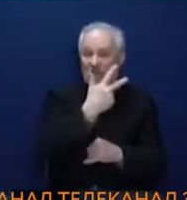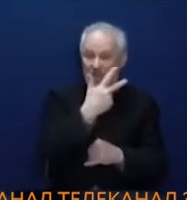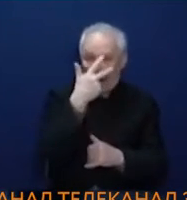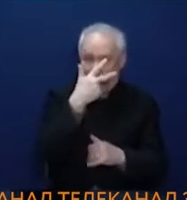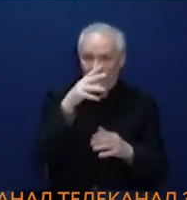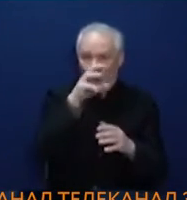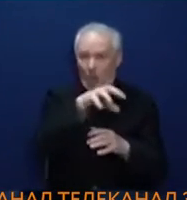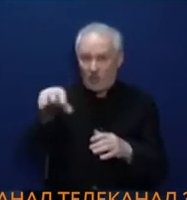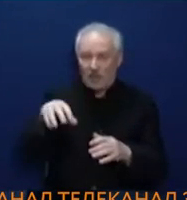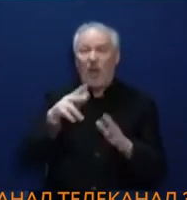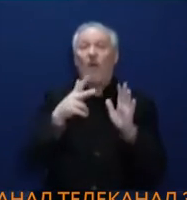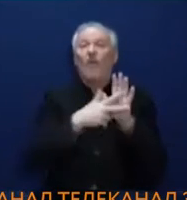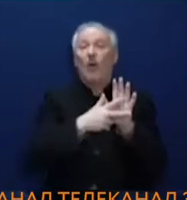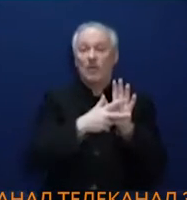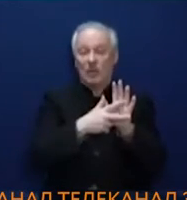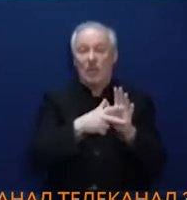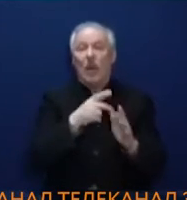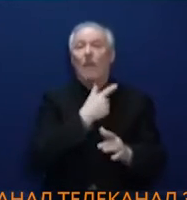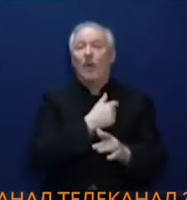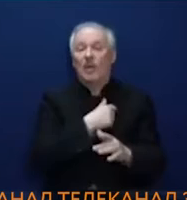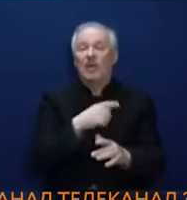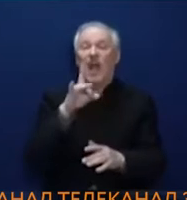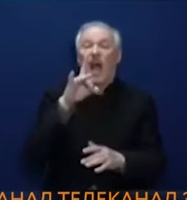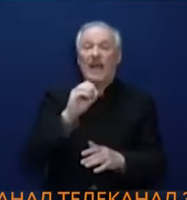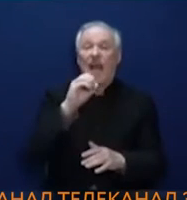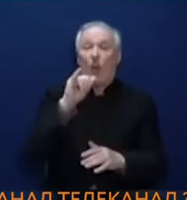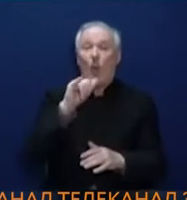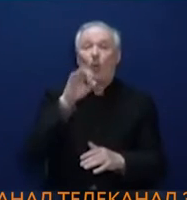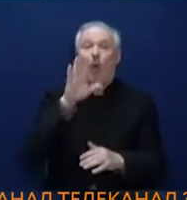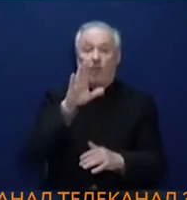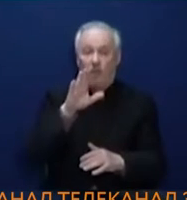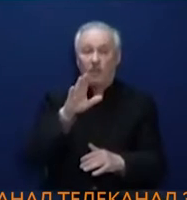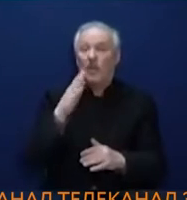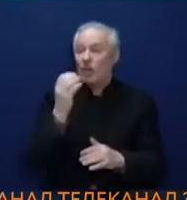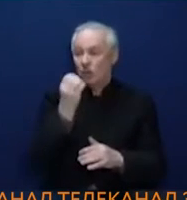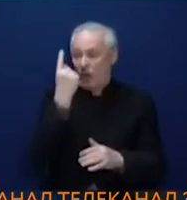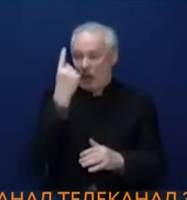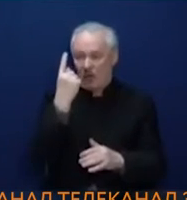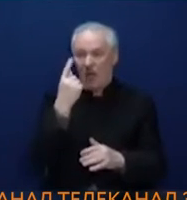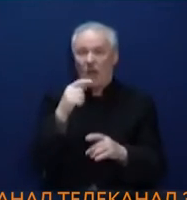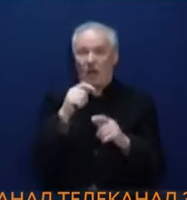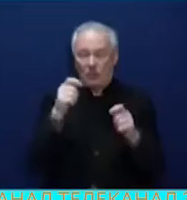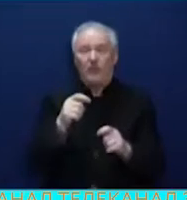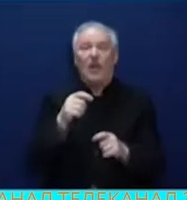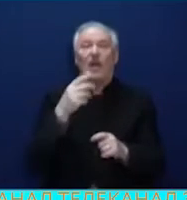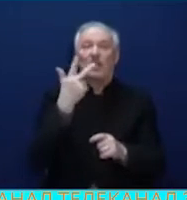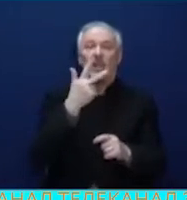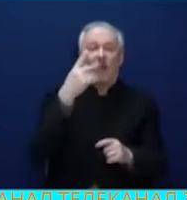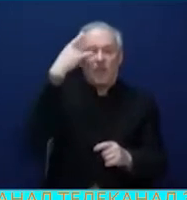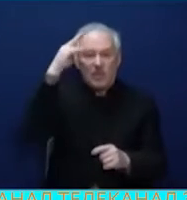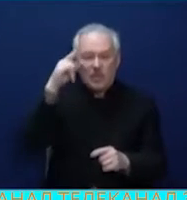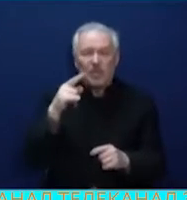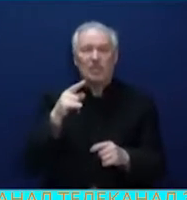году, 8 поликлиник в Реутове уже одну открыли, еще одна будет в этом году, 3 в Мытищах,